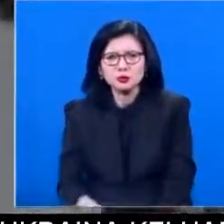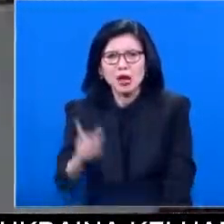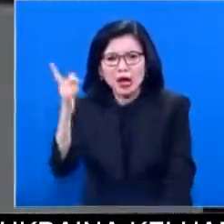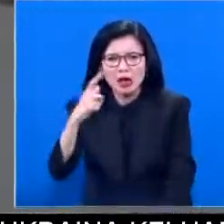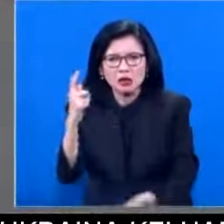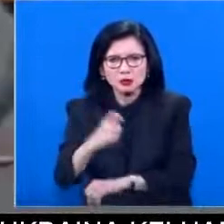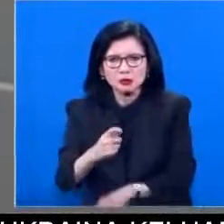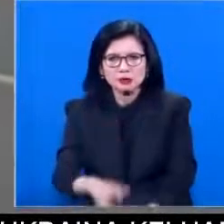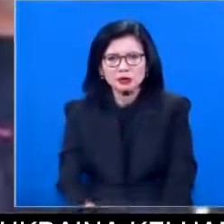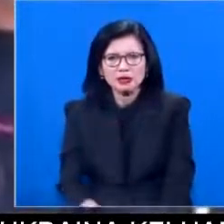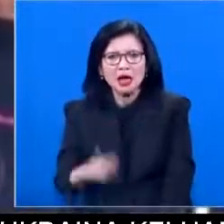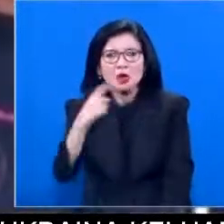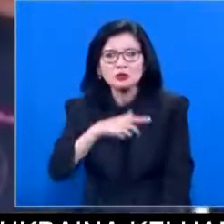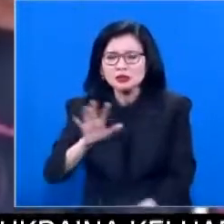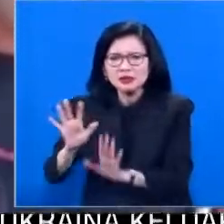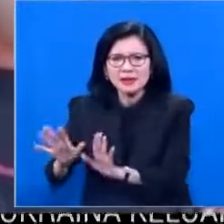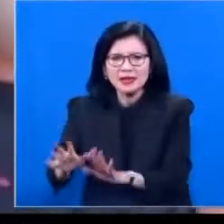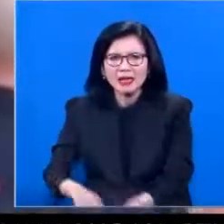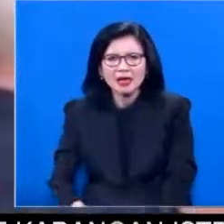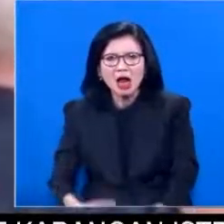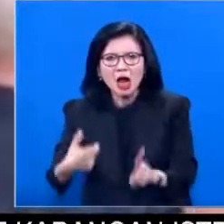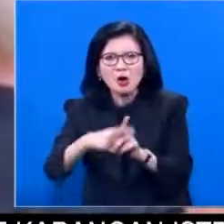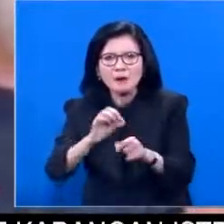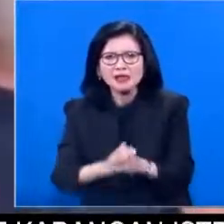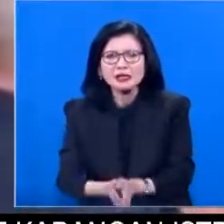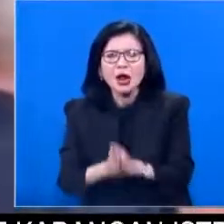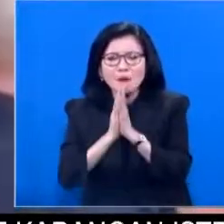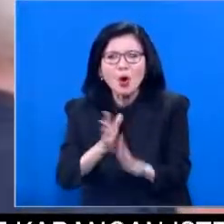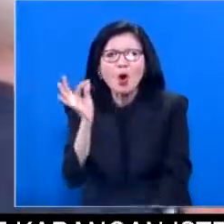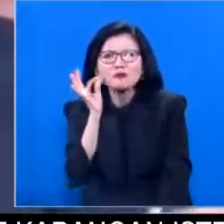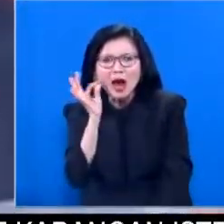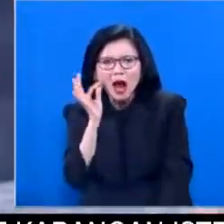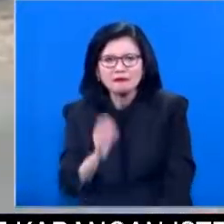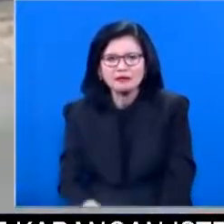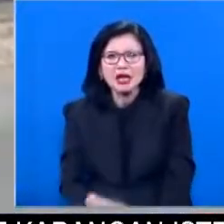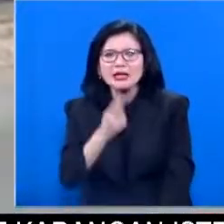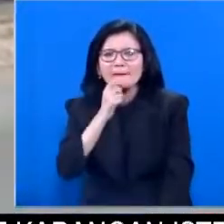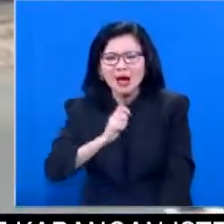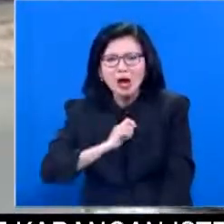melakukan penyegelan sementara. Pihak koperasi mengaku bersalah dan meminta maaf.